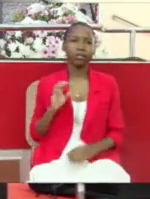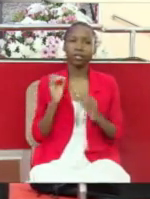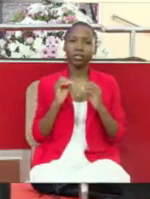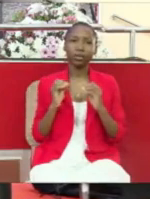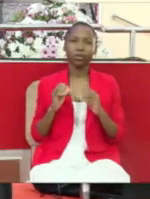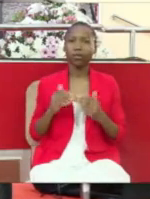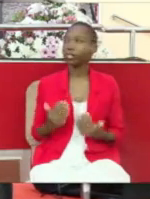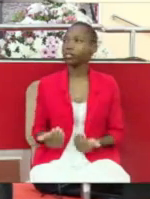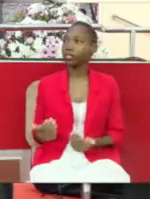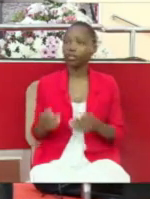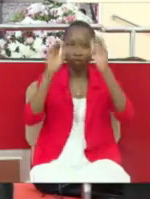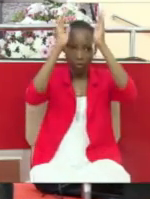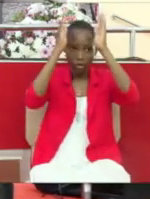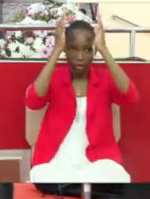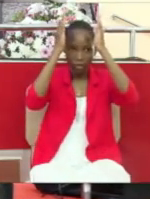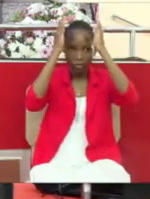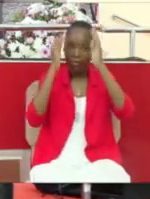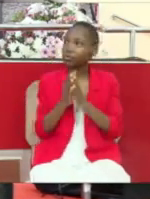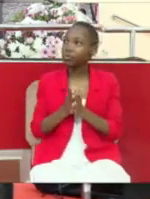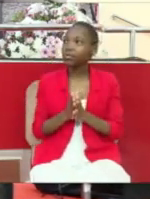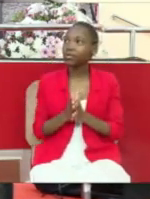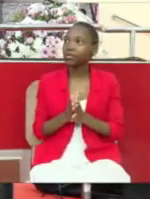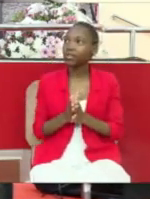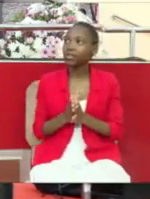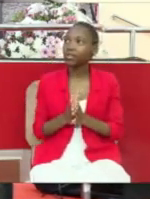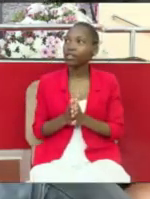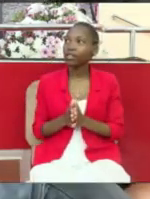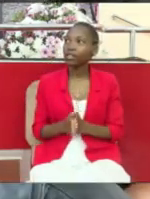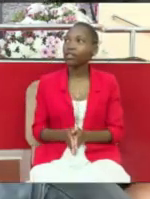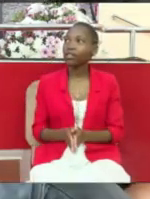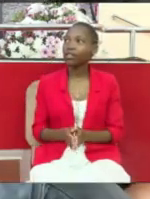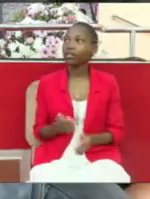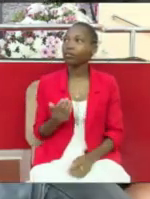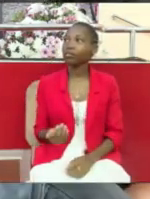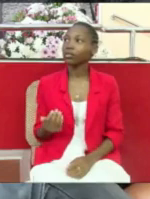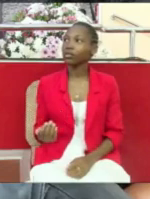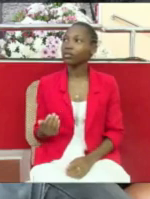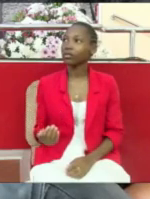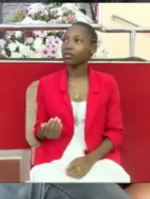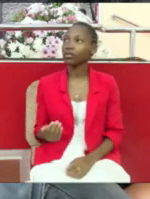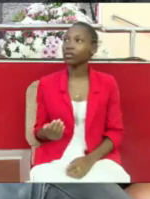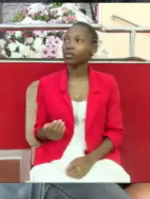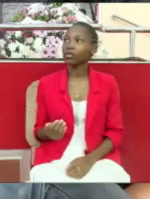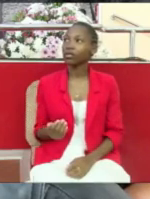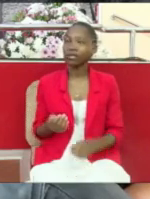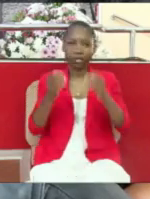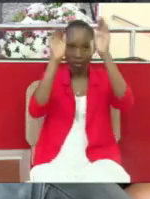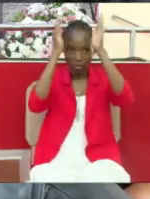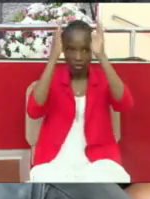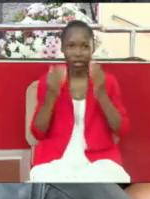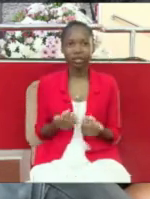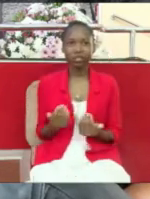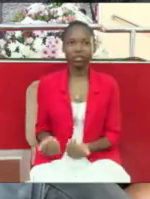huyu mtoto hajafundishwa, hajavunjwa wili yake, bado ni mpunda, mtoto. Eh,